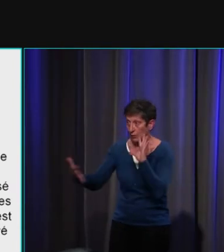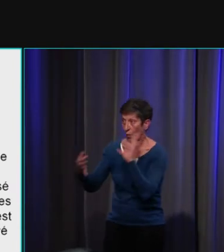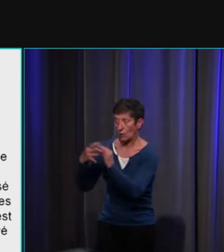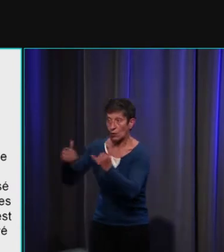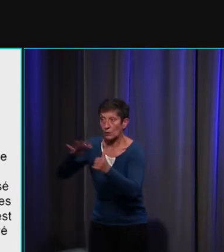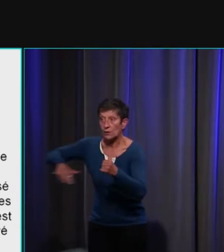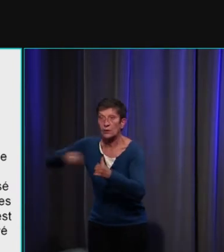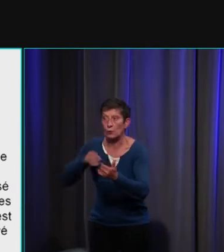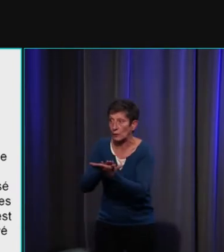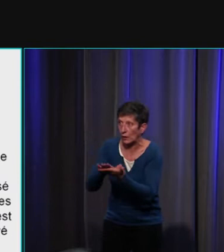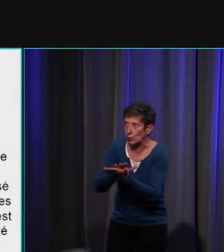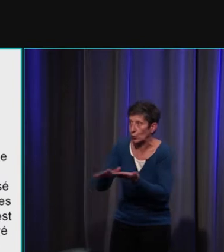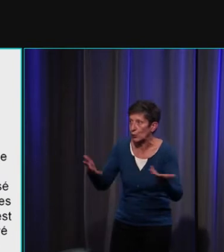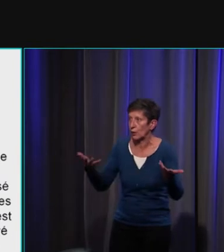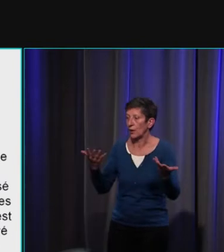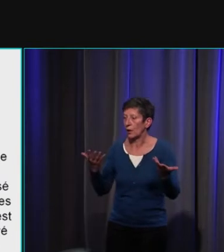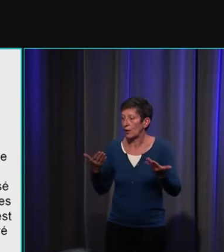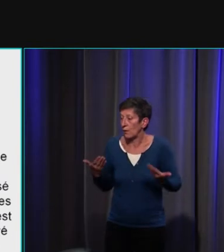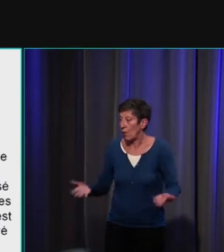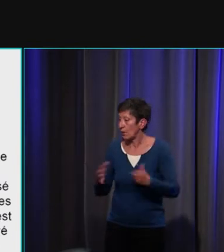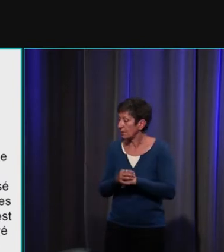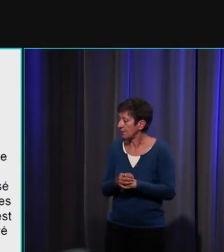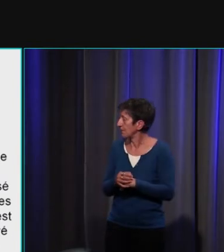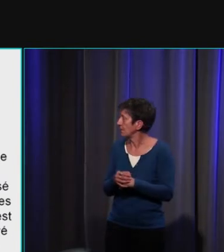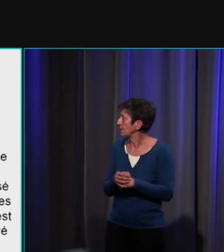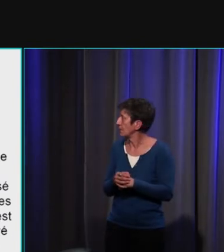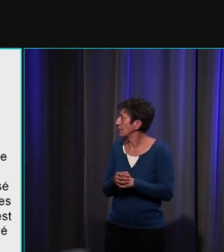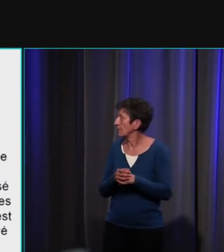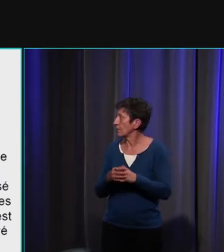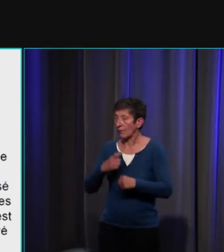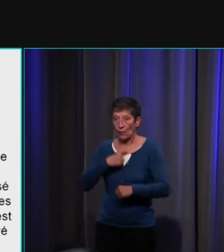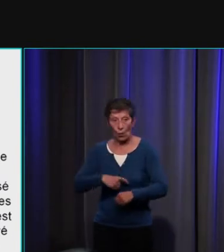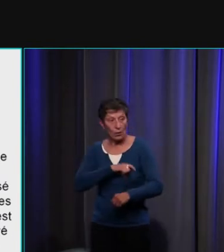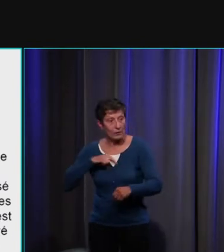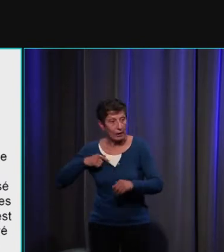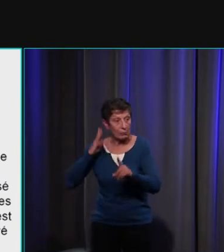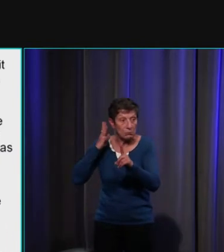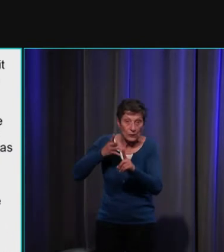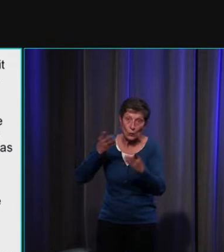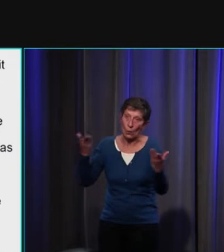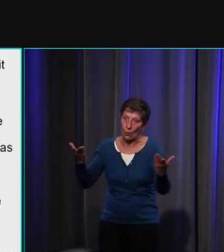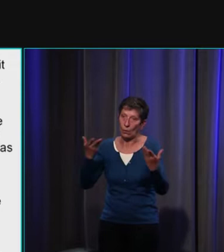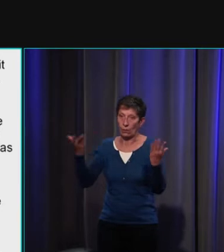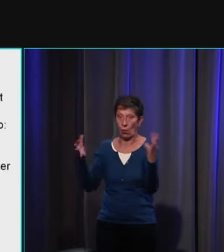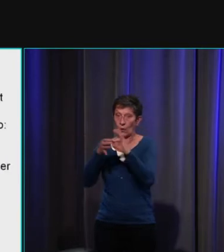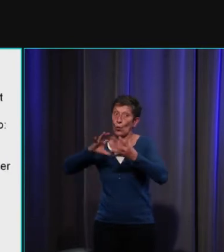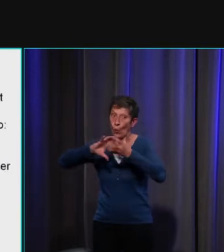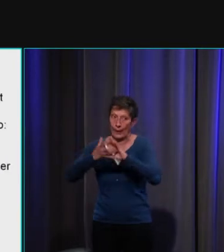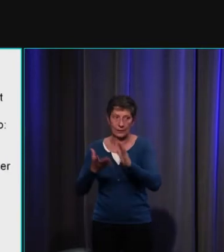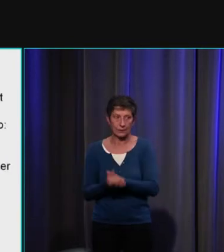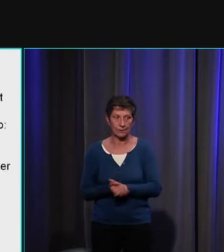il s'excuse platement voilà comment ça se passe donc la croisade et la mission c'est des relations extrêmement complexe